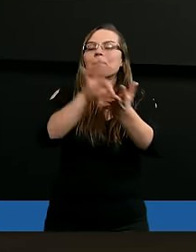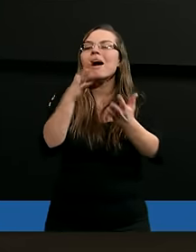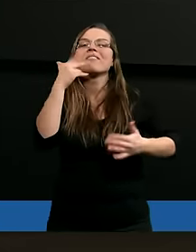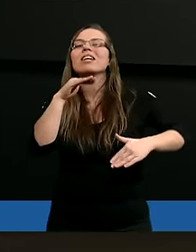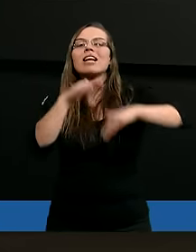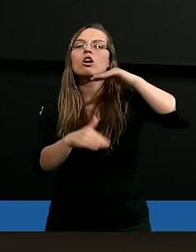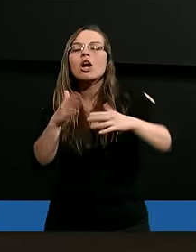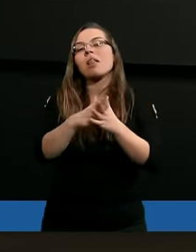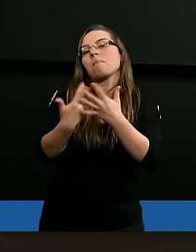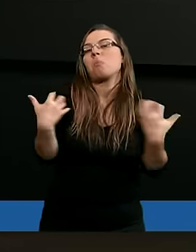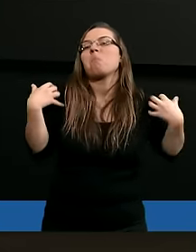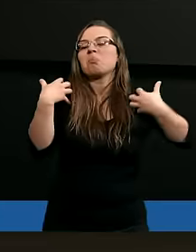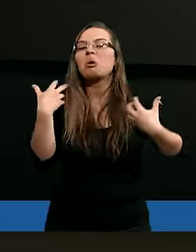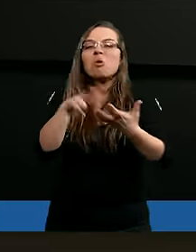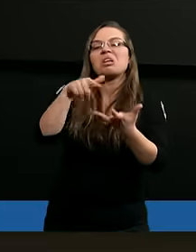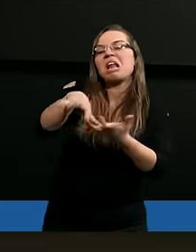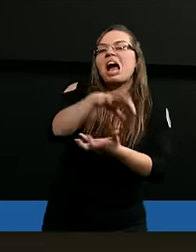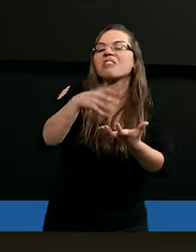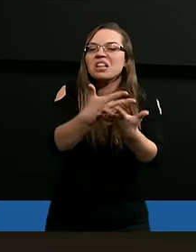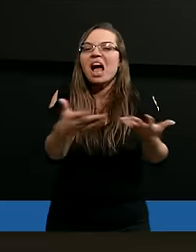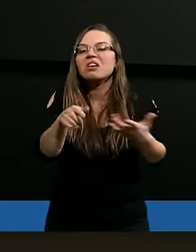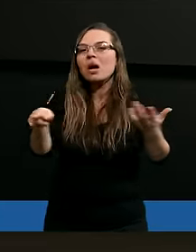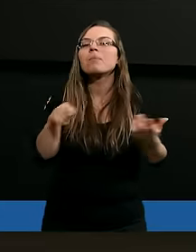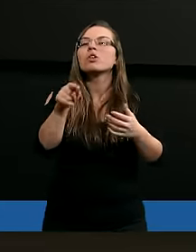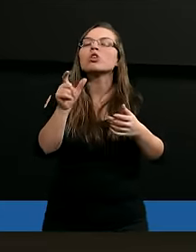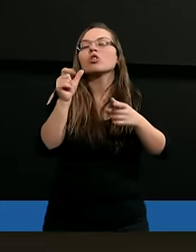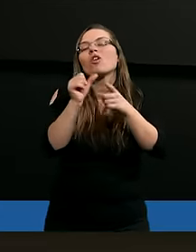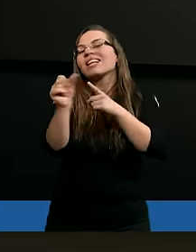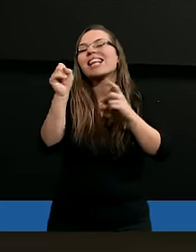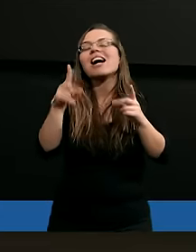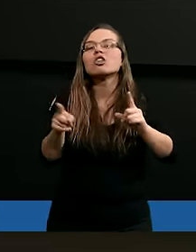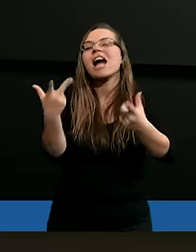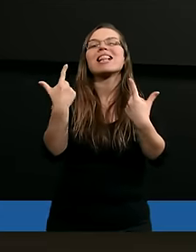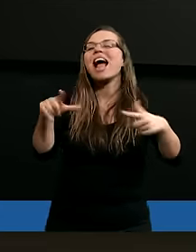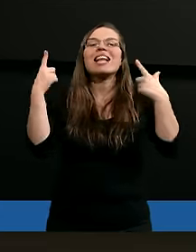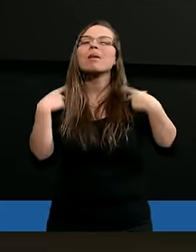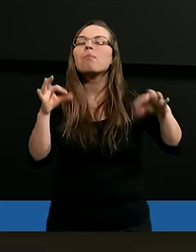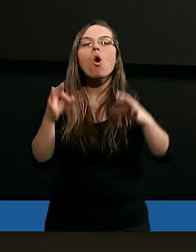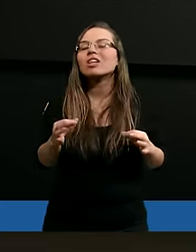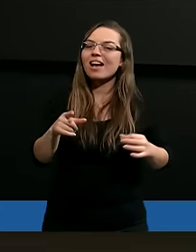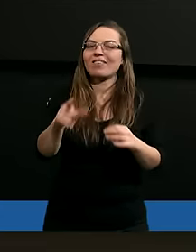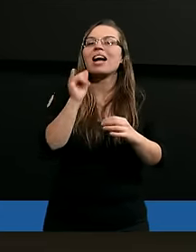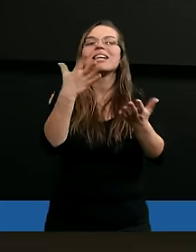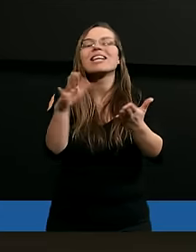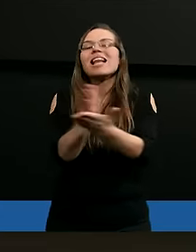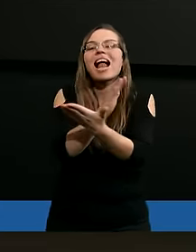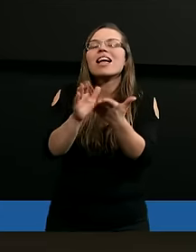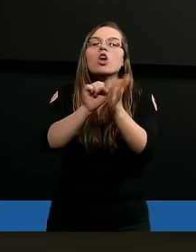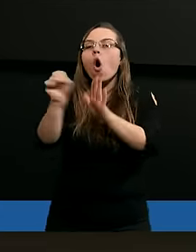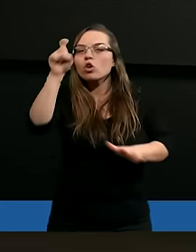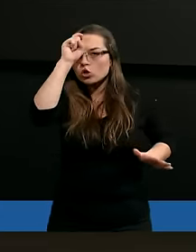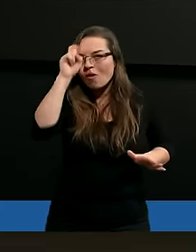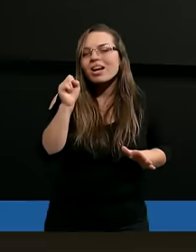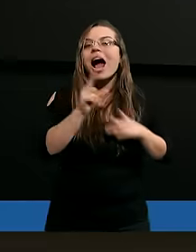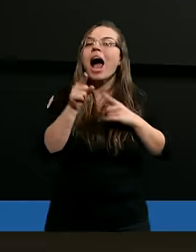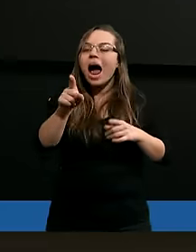nieszczęść przyrody, trzęsienia ziemi i tak dalej. To, co się dzieje tak niespodziewanie, nie jest zależne od człowieka, ale jest